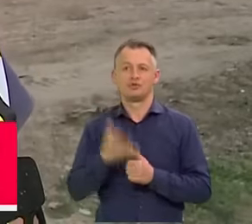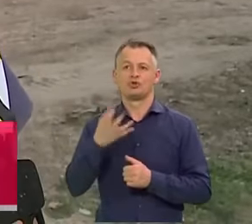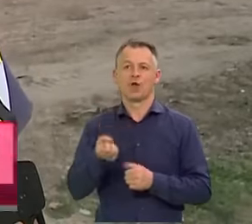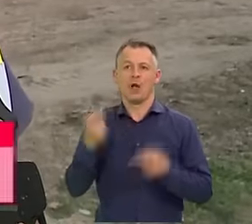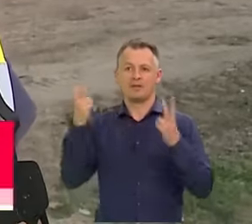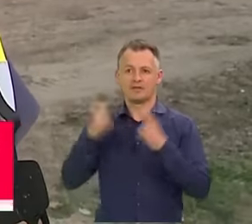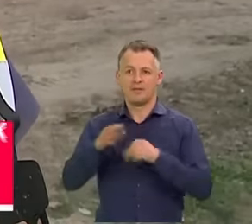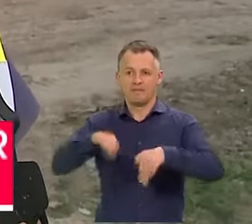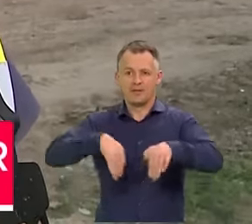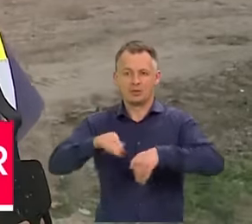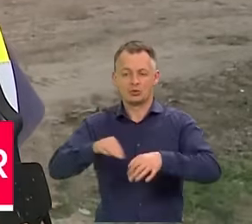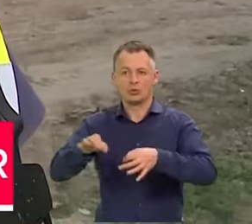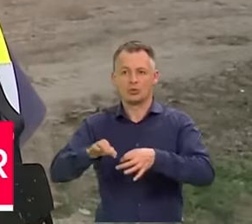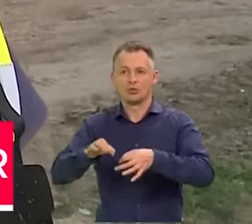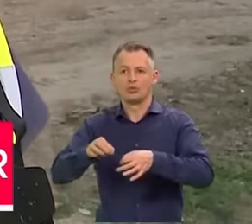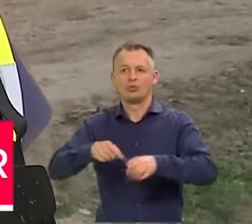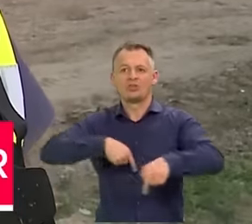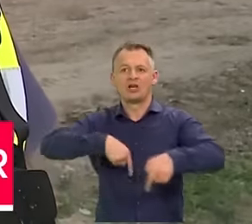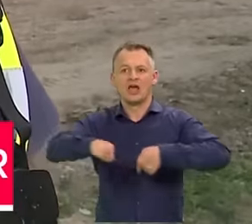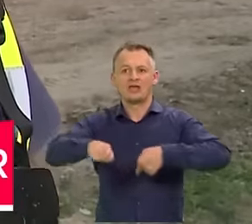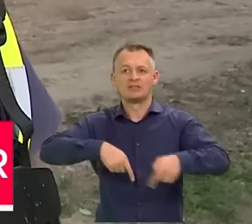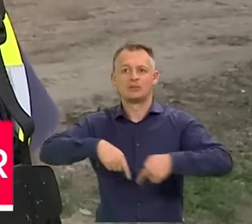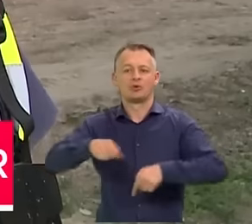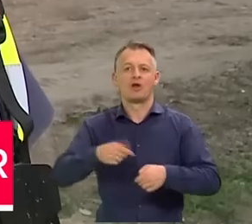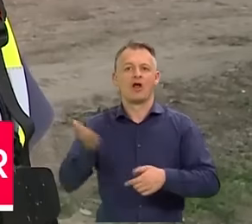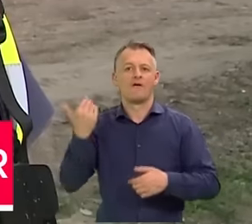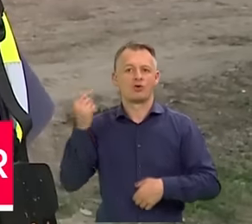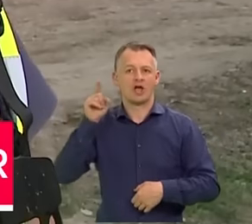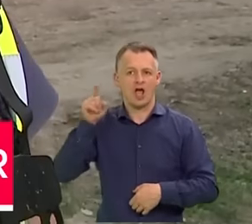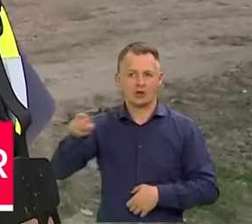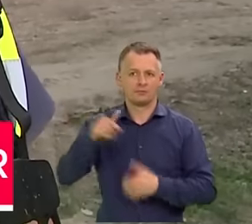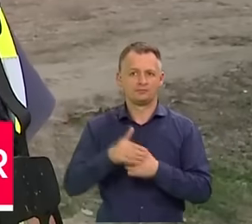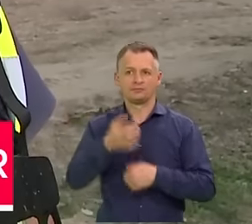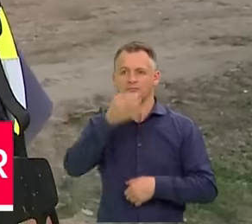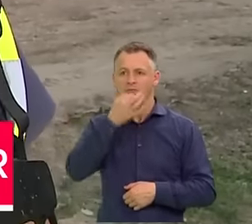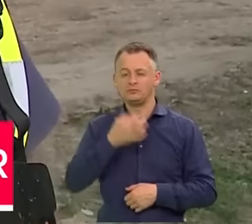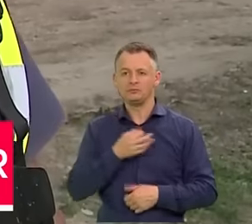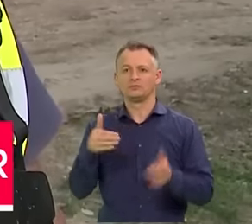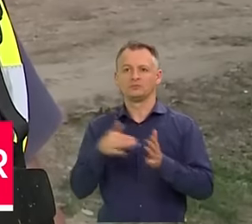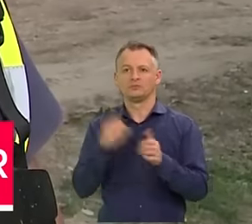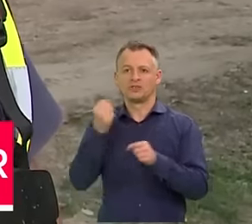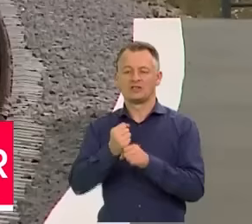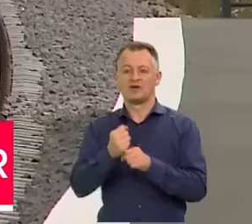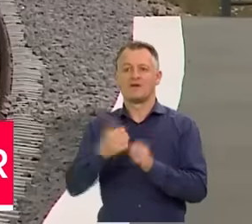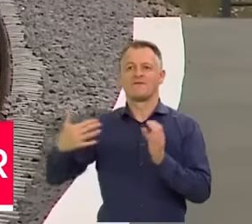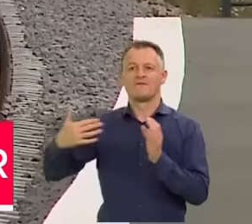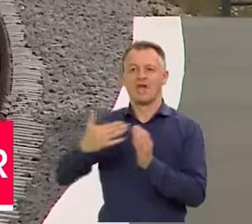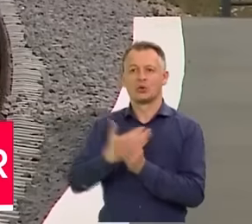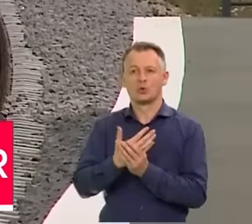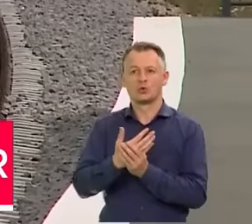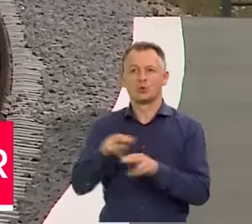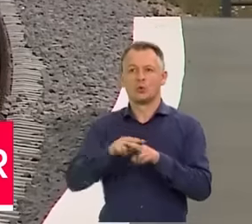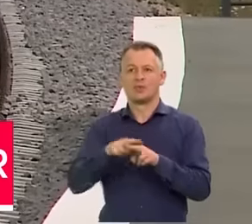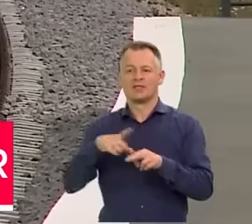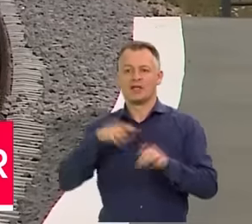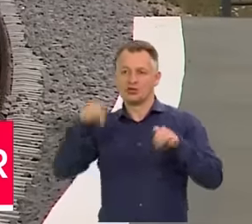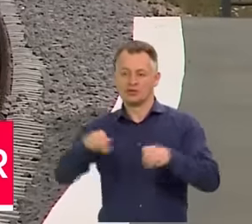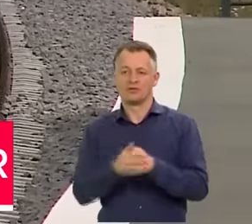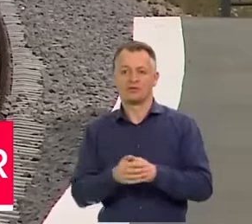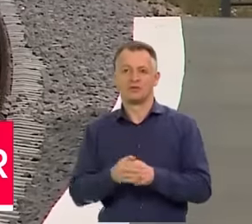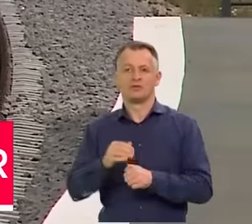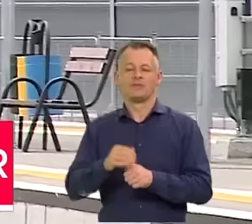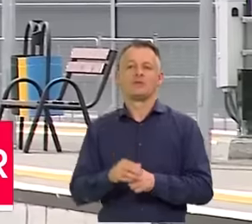ministrul transporturilor care au fost și care au fost acolo, au zis că trebuie să facă viaduct cum e aici. Oficialii statului promit viteze